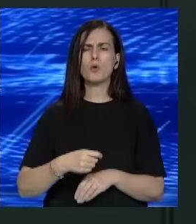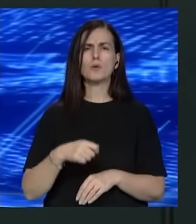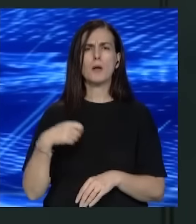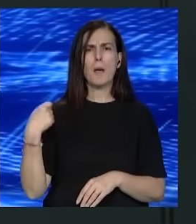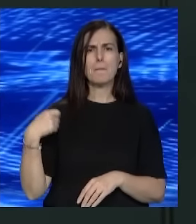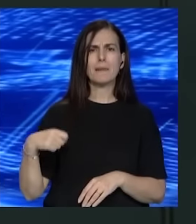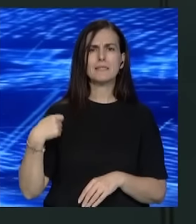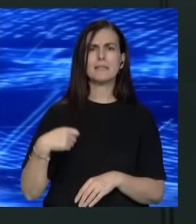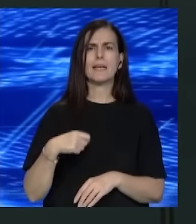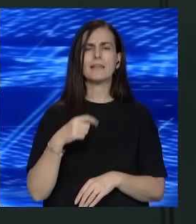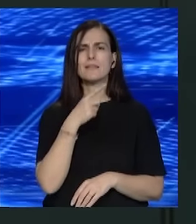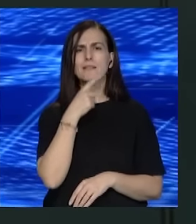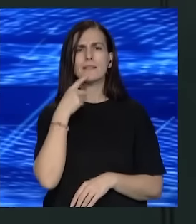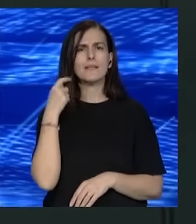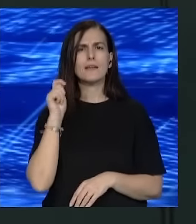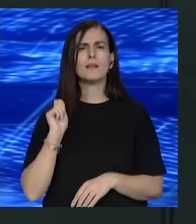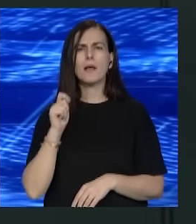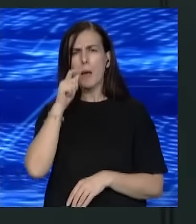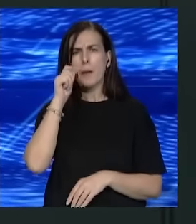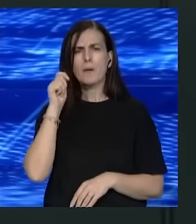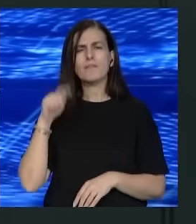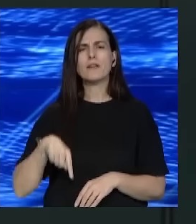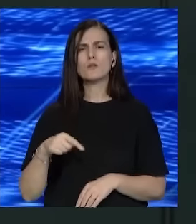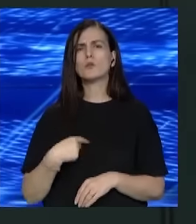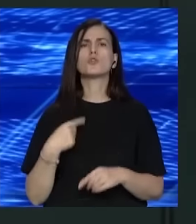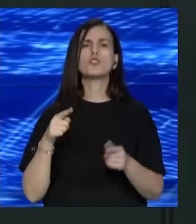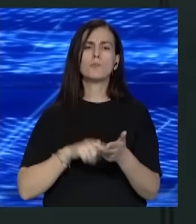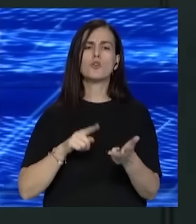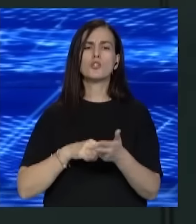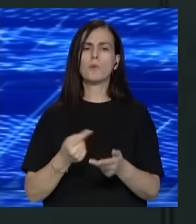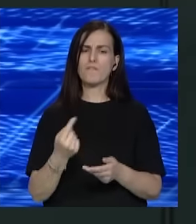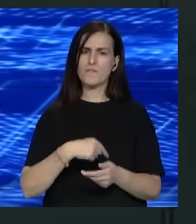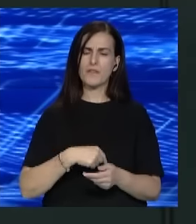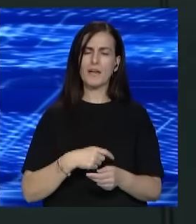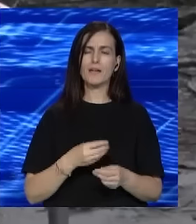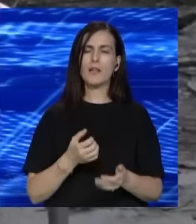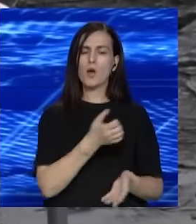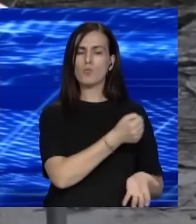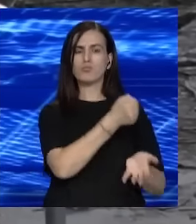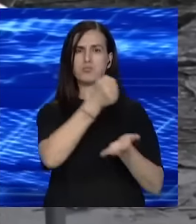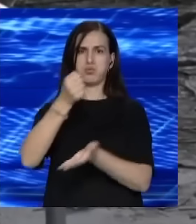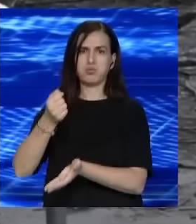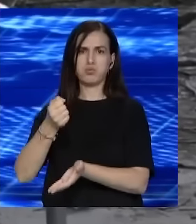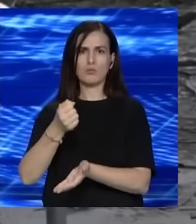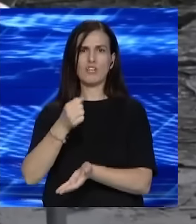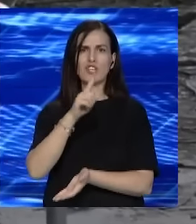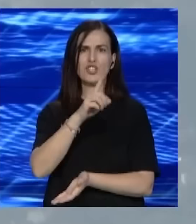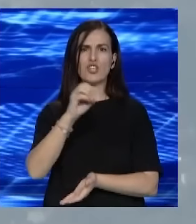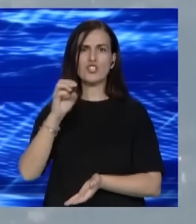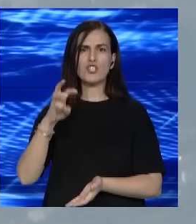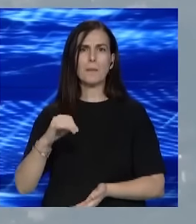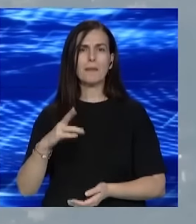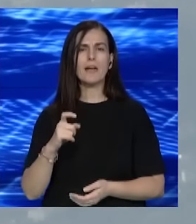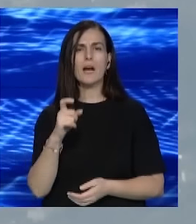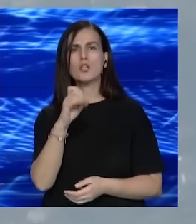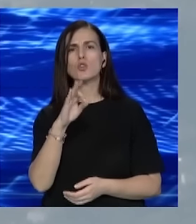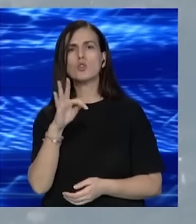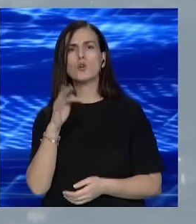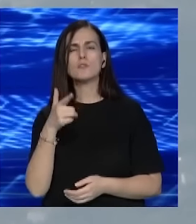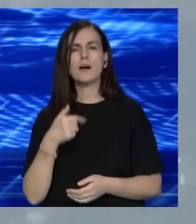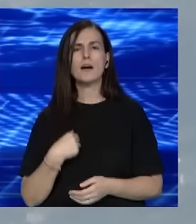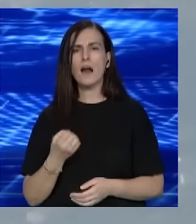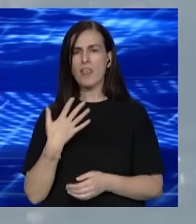në Shtetet e Bashkuara, ikën nga ky vend me 100 miliard dollar. Mendoj që është tregtari më i mirë në botë. Trump premtoi se nëse zgjidhet presidenti i Shteteve të Bashkuara,